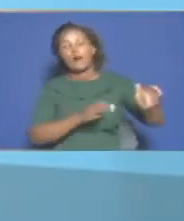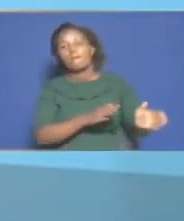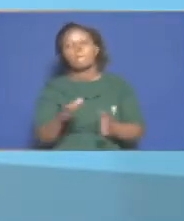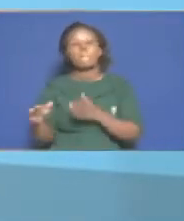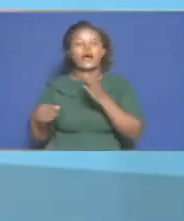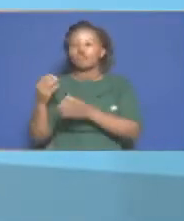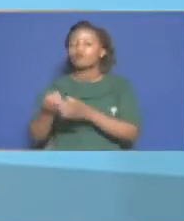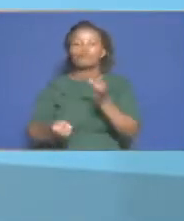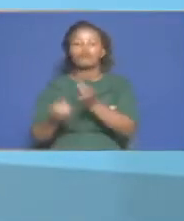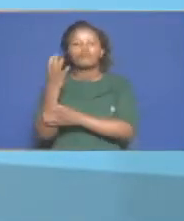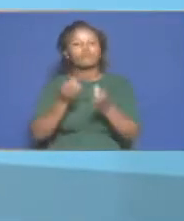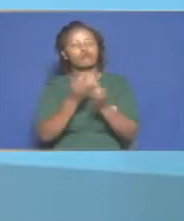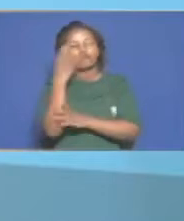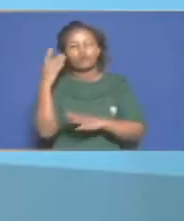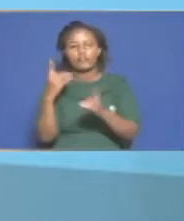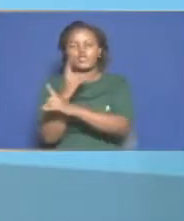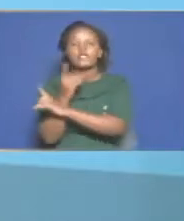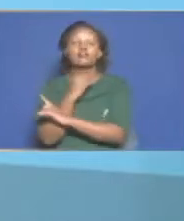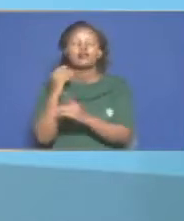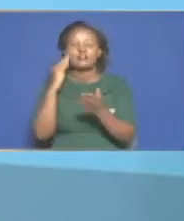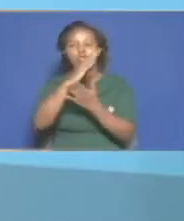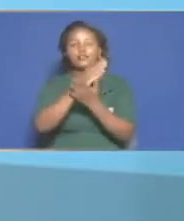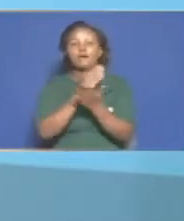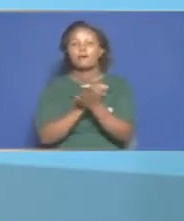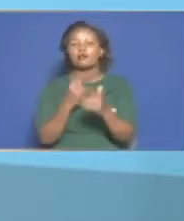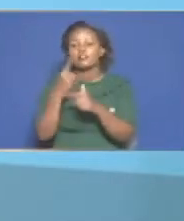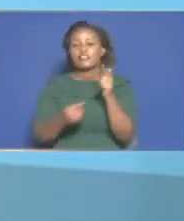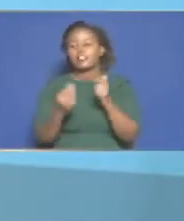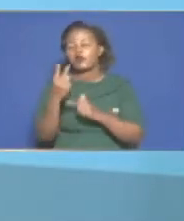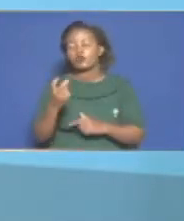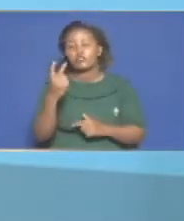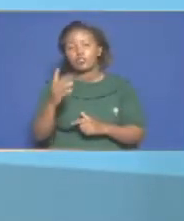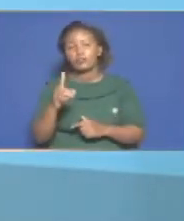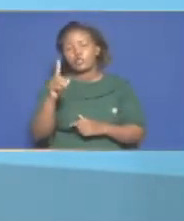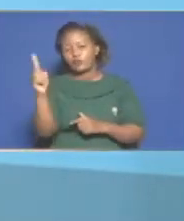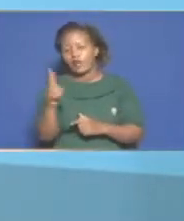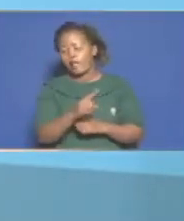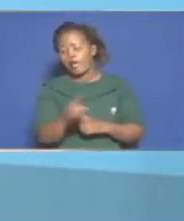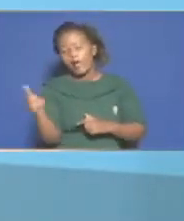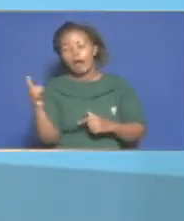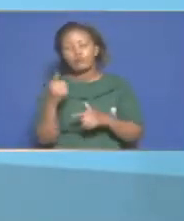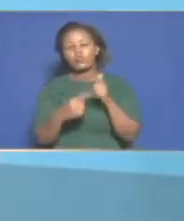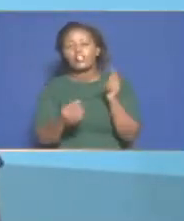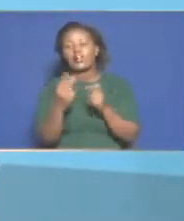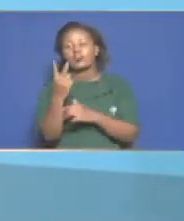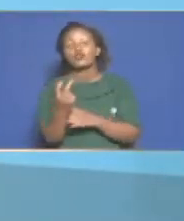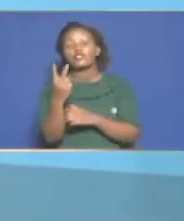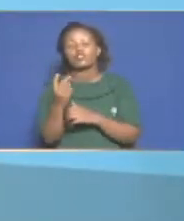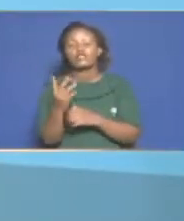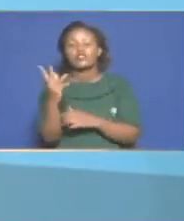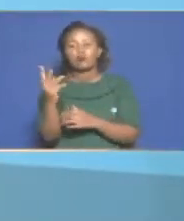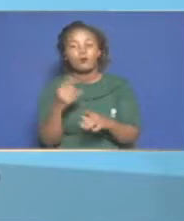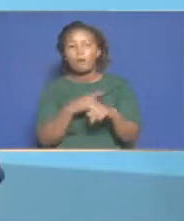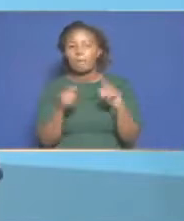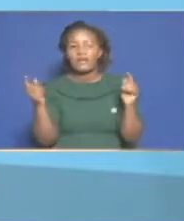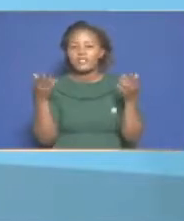kuzindua mikakati ya operesheni zake katika kipindi cha mwaka 2021 hadi mwaka 2024. Lakini kwa